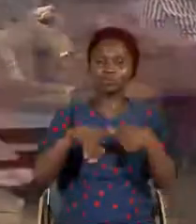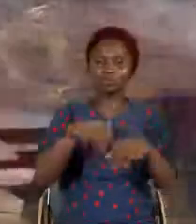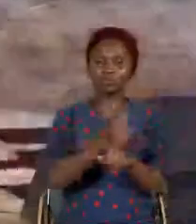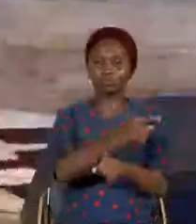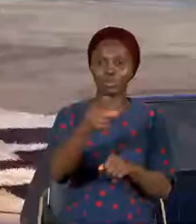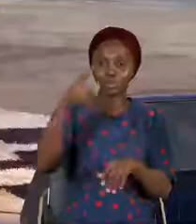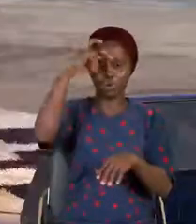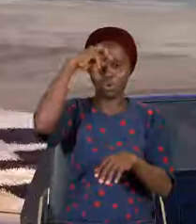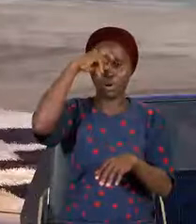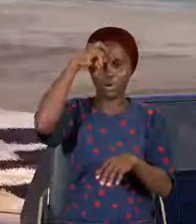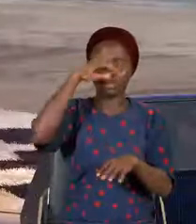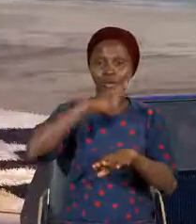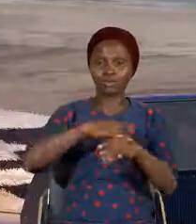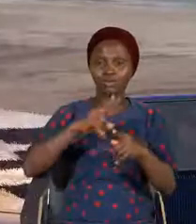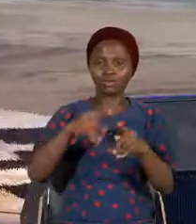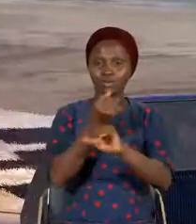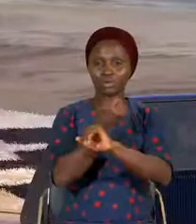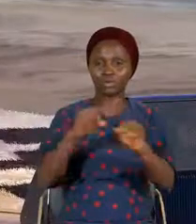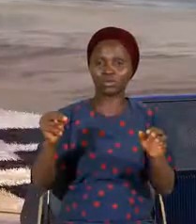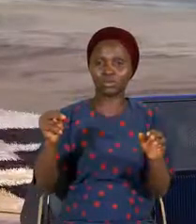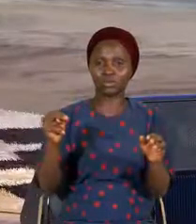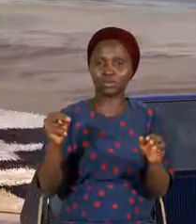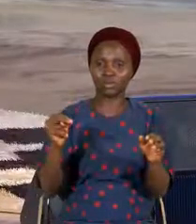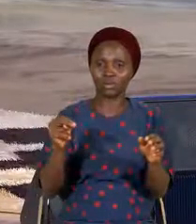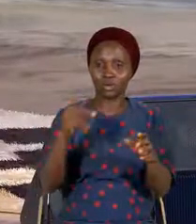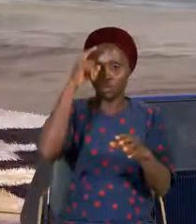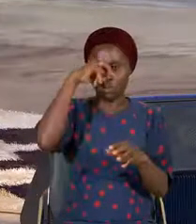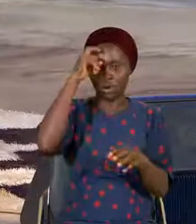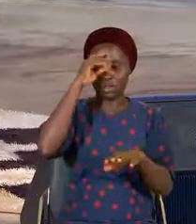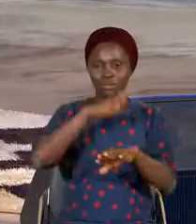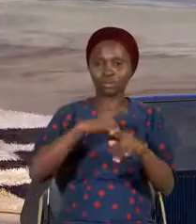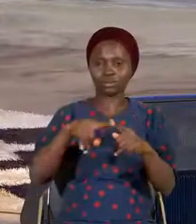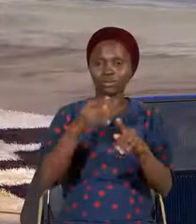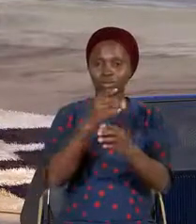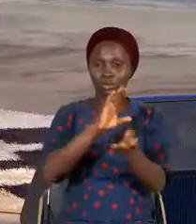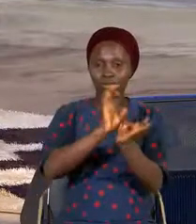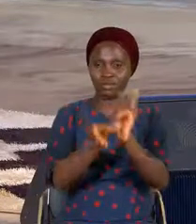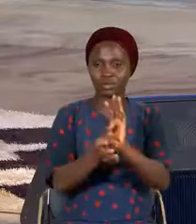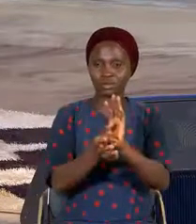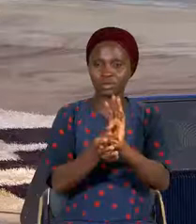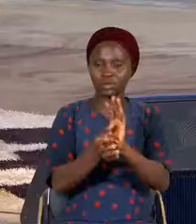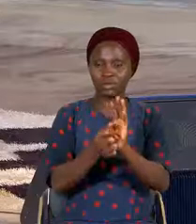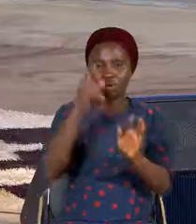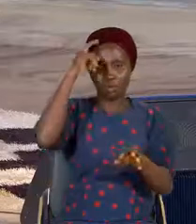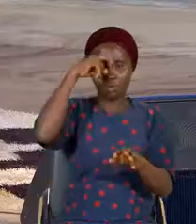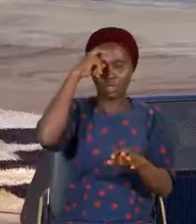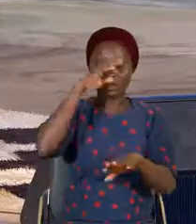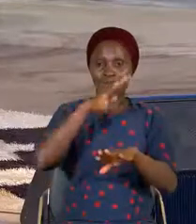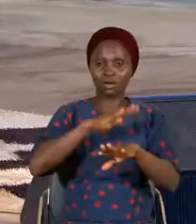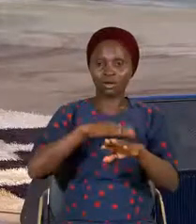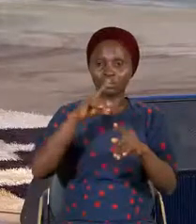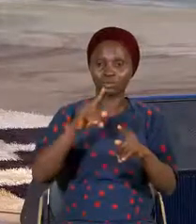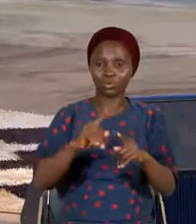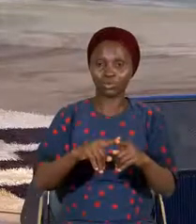sept lettres qui peuvent te rendre sage à salut par la foi en Jésus-Christ. Tu peux te rendre sage à la conversion. Te